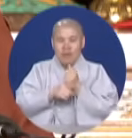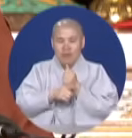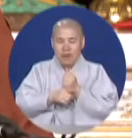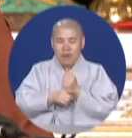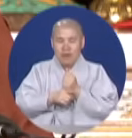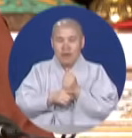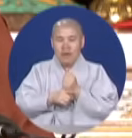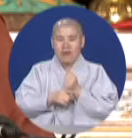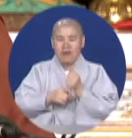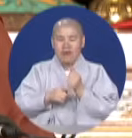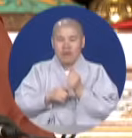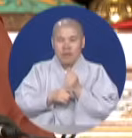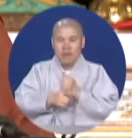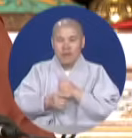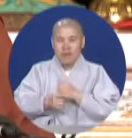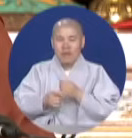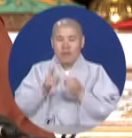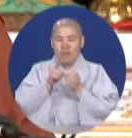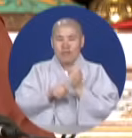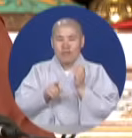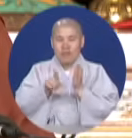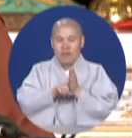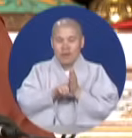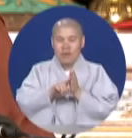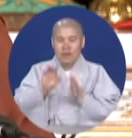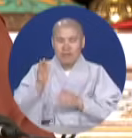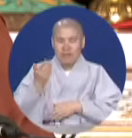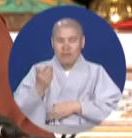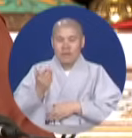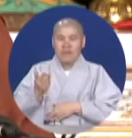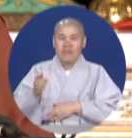뭐다라고 해서 그 뭐다도 아니에요. 예.